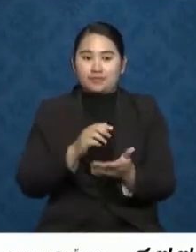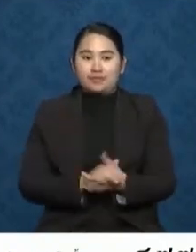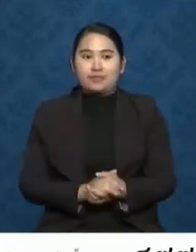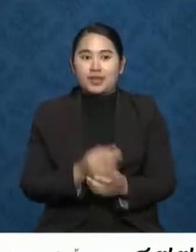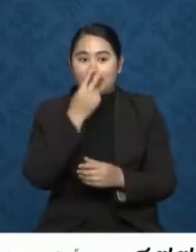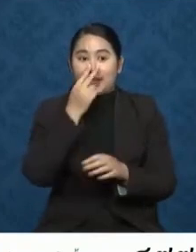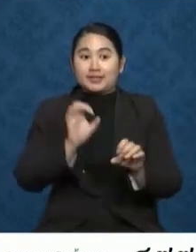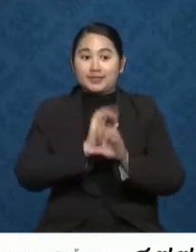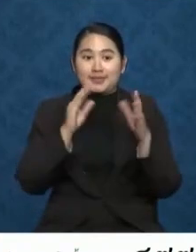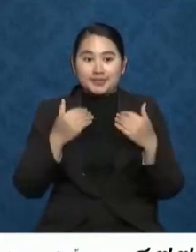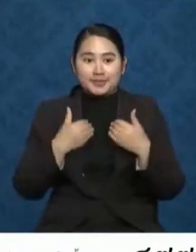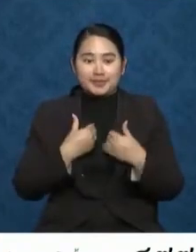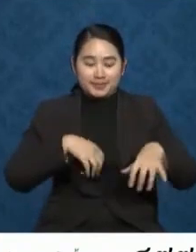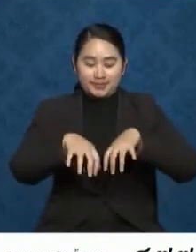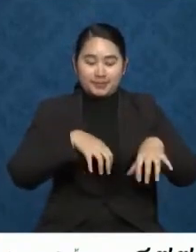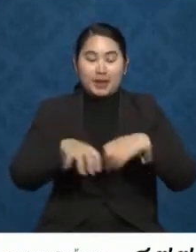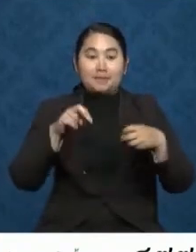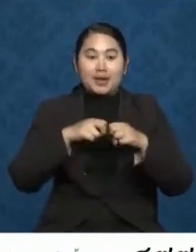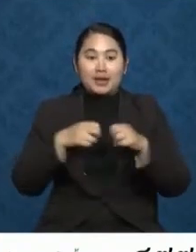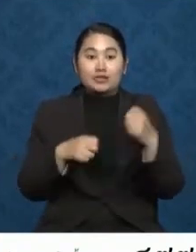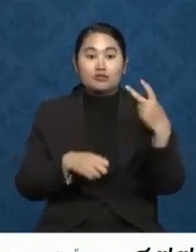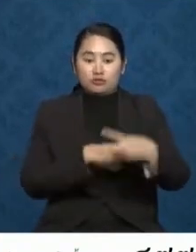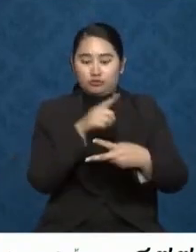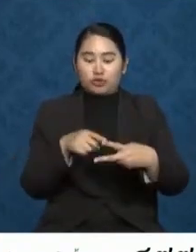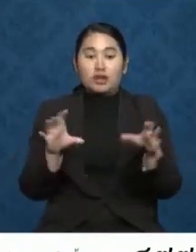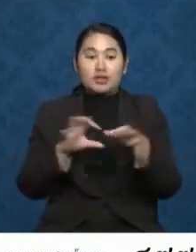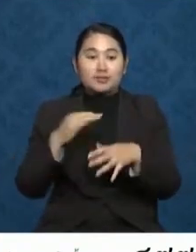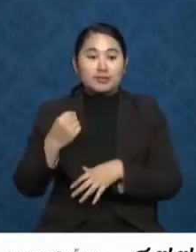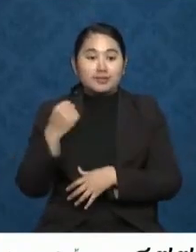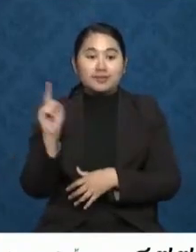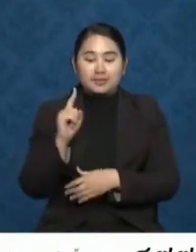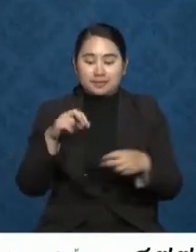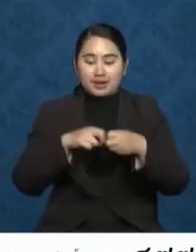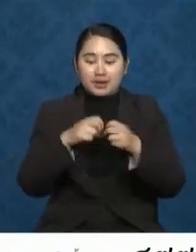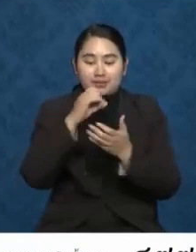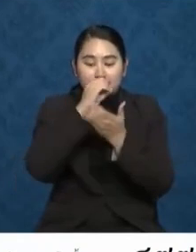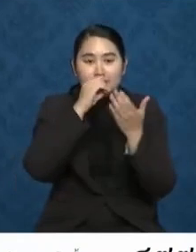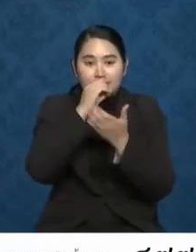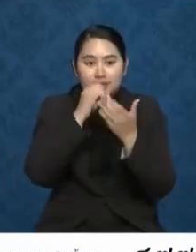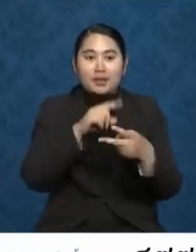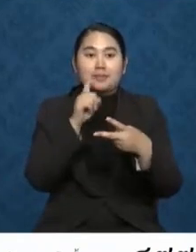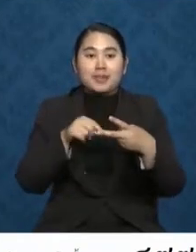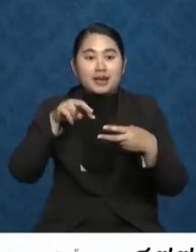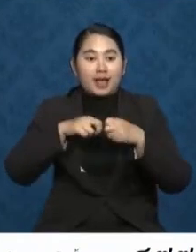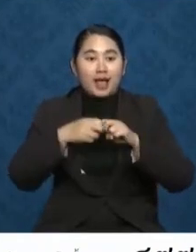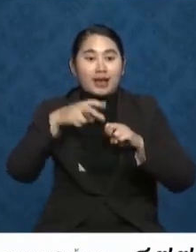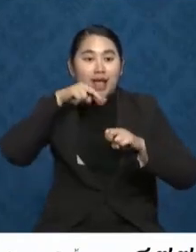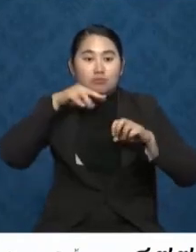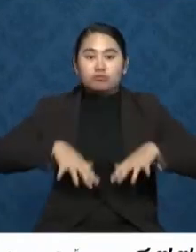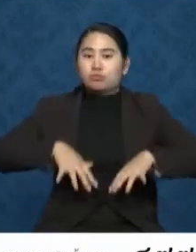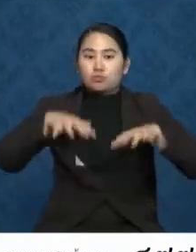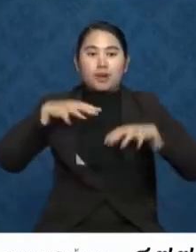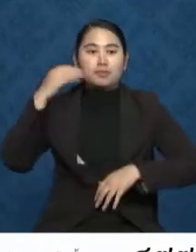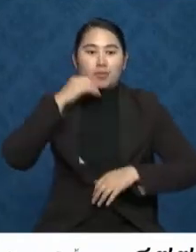ให้เห็นเป็นรูปธรรมว่าการจัดการ2ปัญหาหลักเรื่องเกี่ยวกับความมั่นคงคือปัญหายาเสพติดกับปัญหาน้ำท่วมใหญ่ที่ซ้ำซ